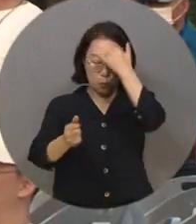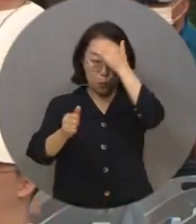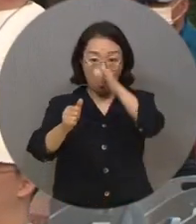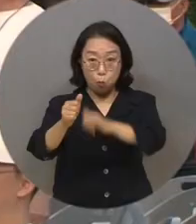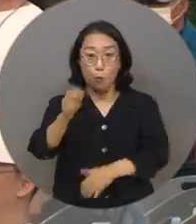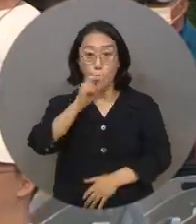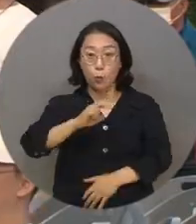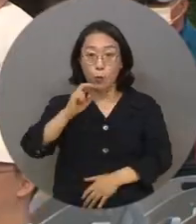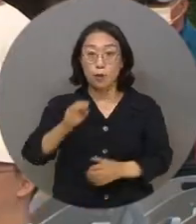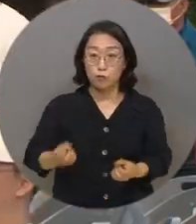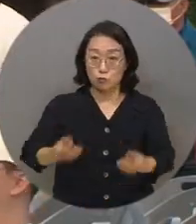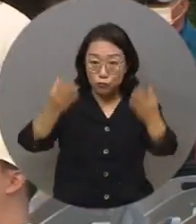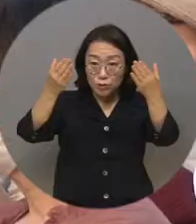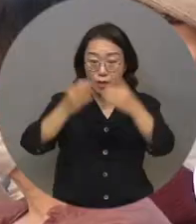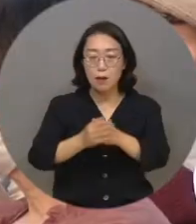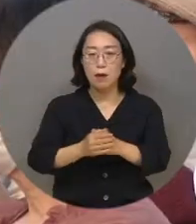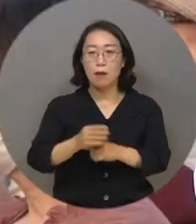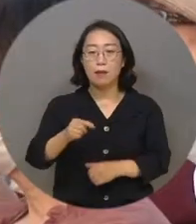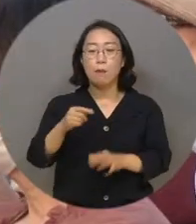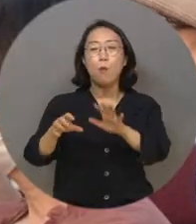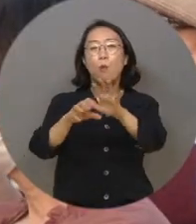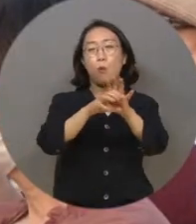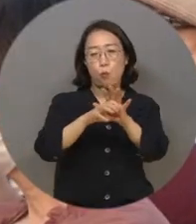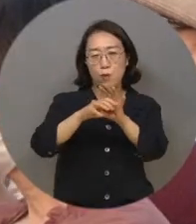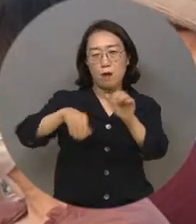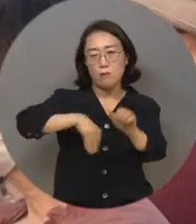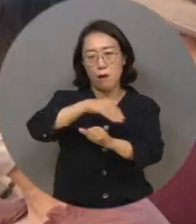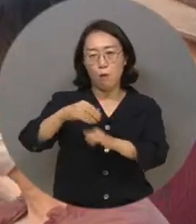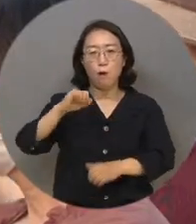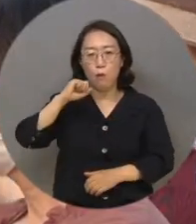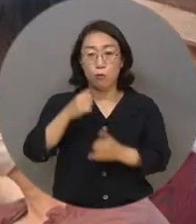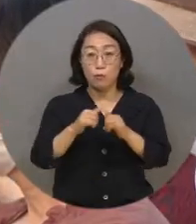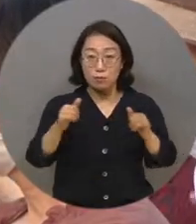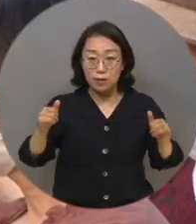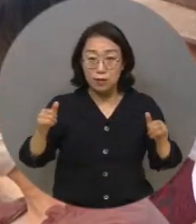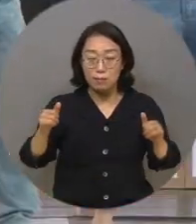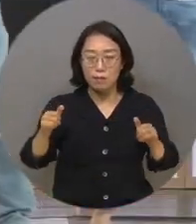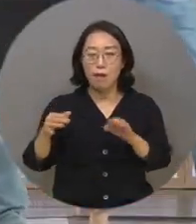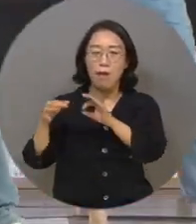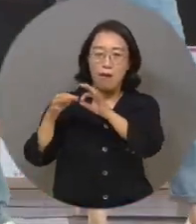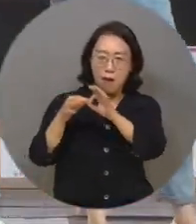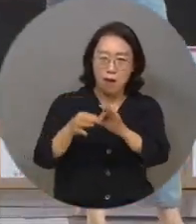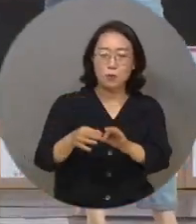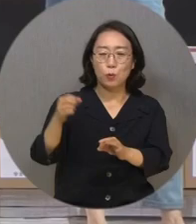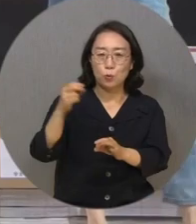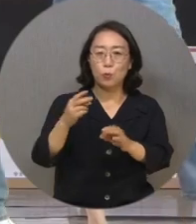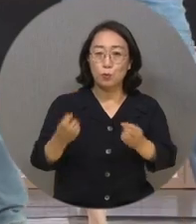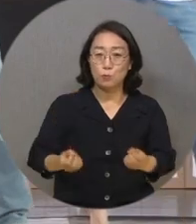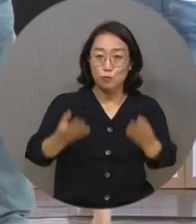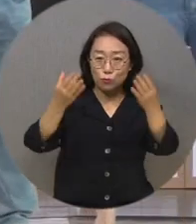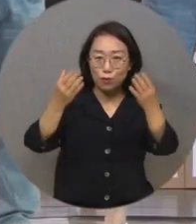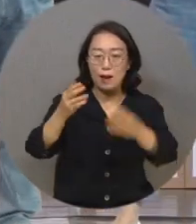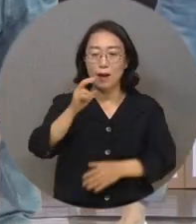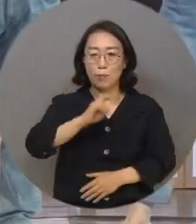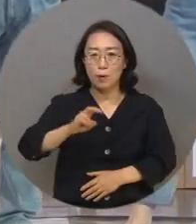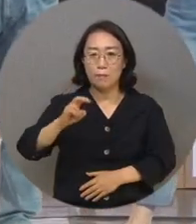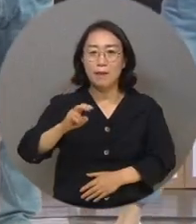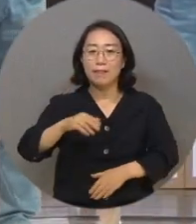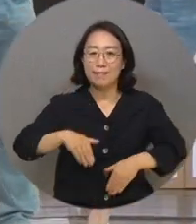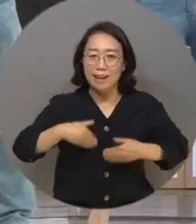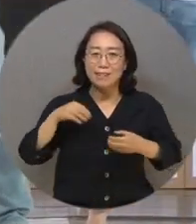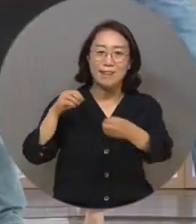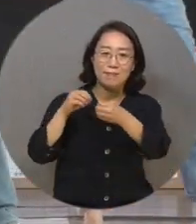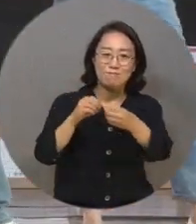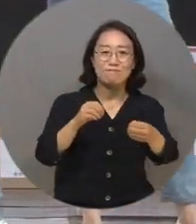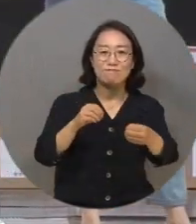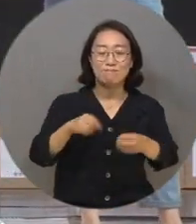이어 코로나19 상황 속에서 어려움을 겪고 있는 시민들에게 따뜻한 음악을 전하는 계기를 마련했습니다.